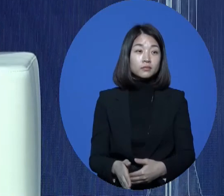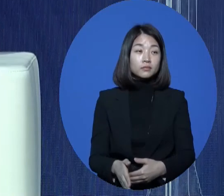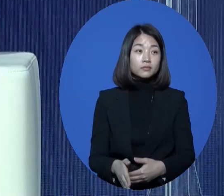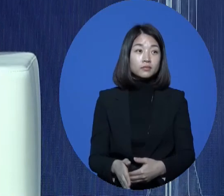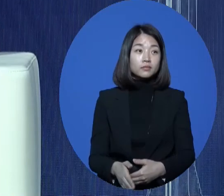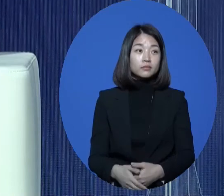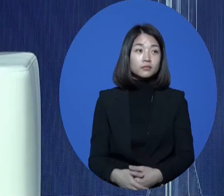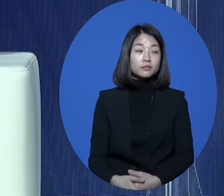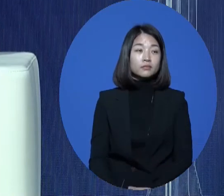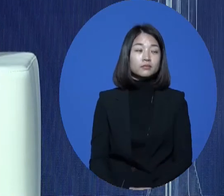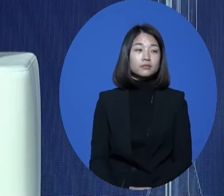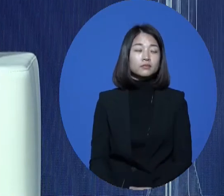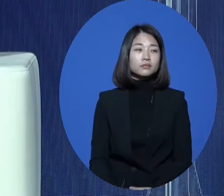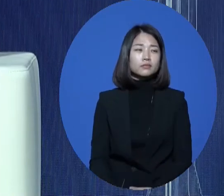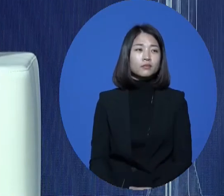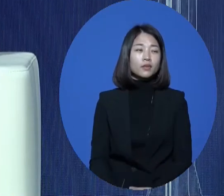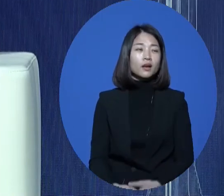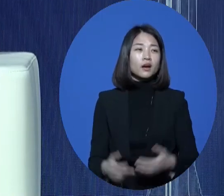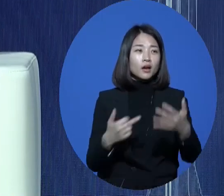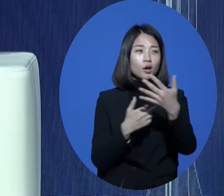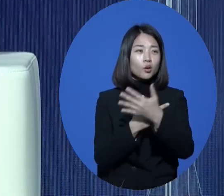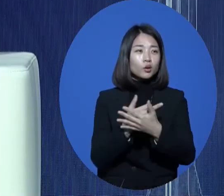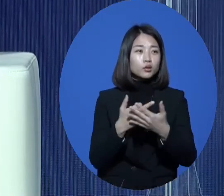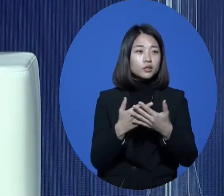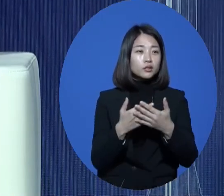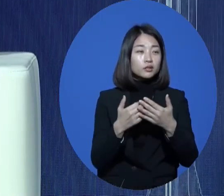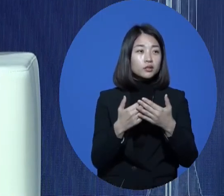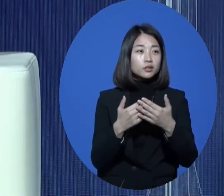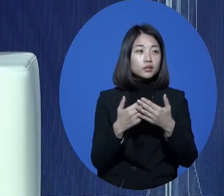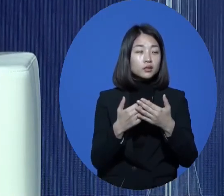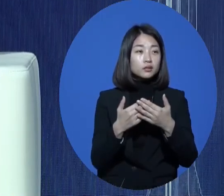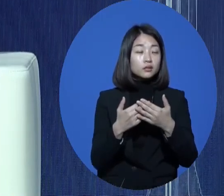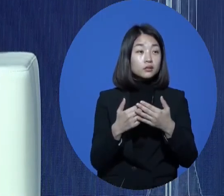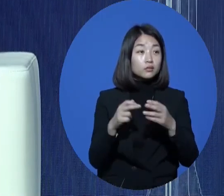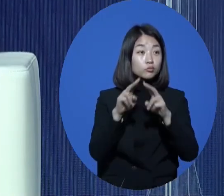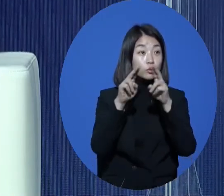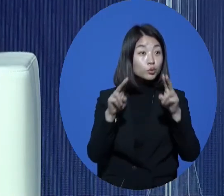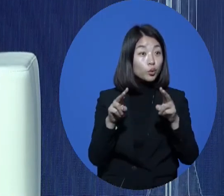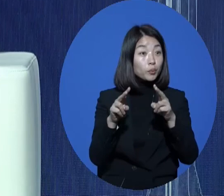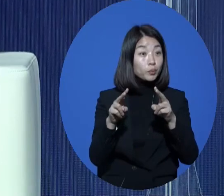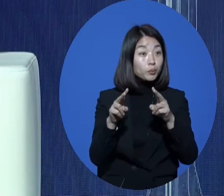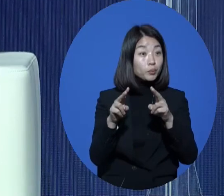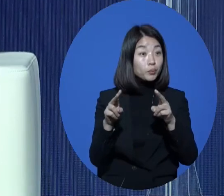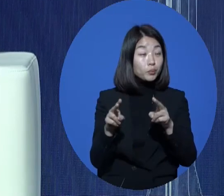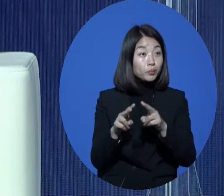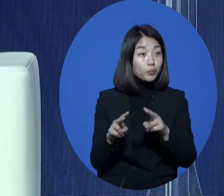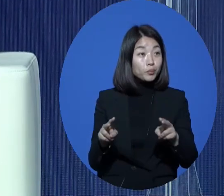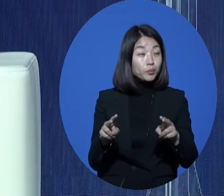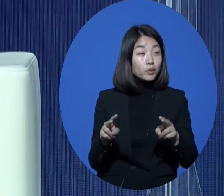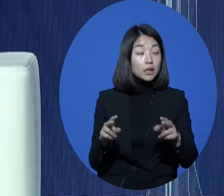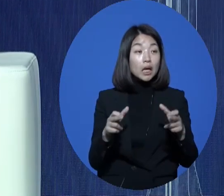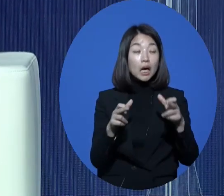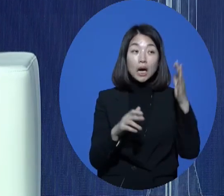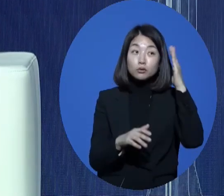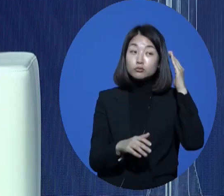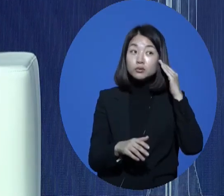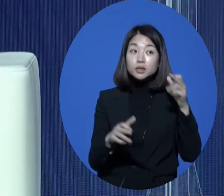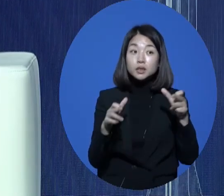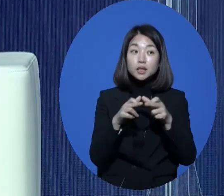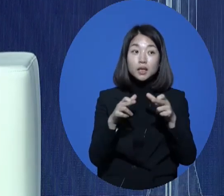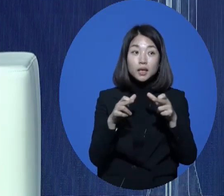이 강원도 국제 지금 장애인 포럼이 진행되고 있는 이 협력 단체로서 한국 장애인